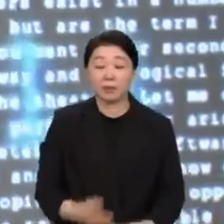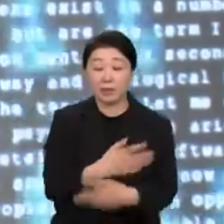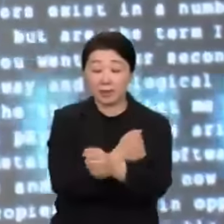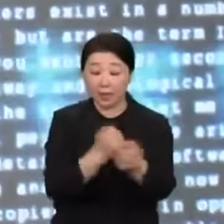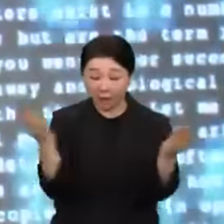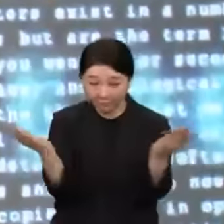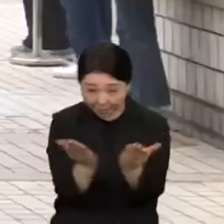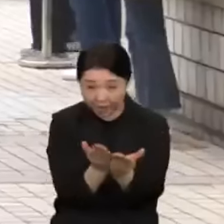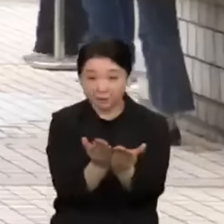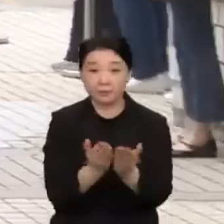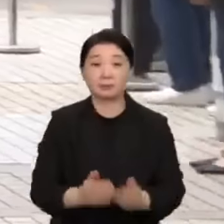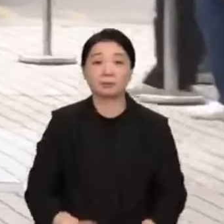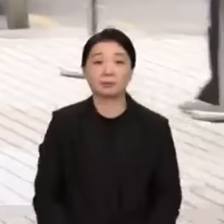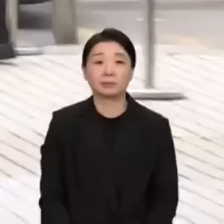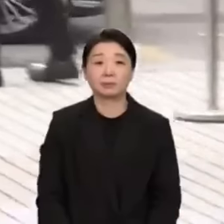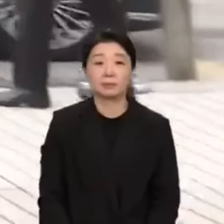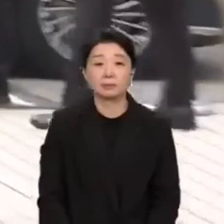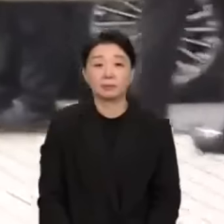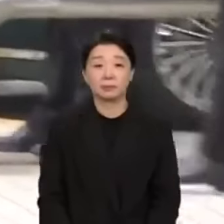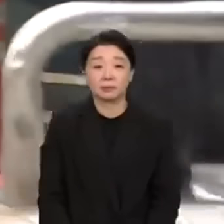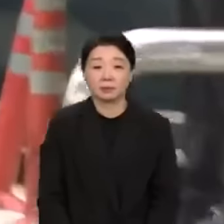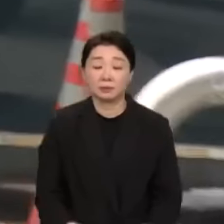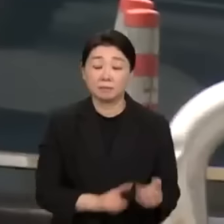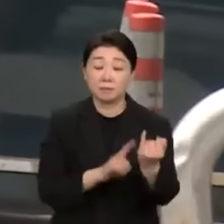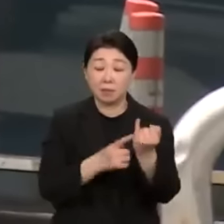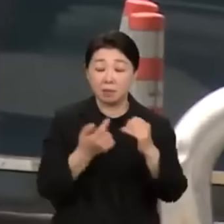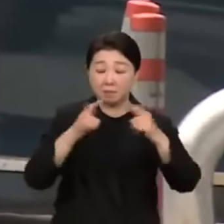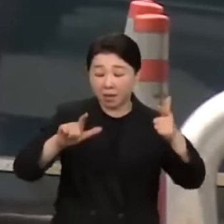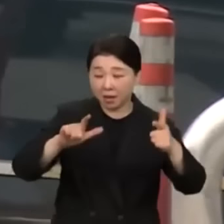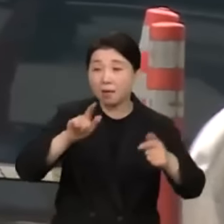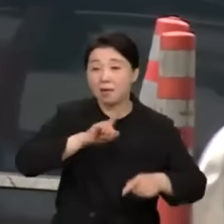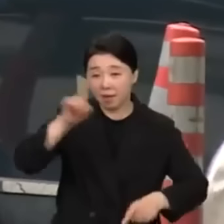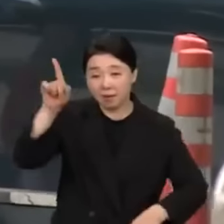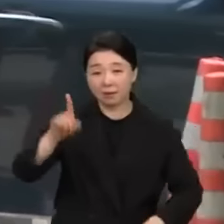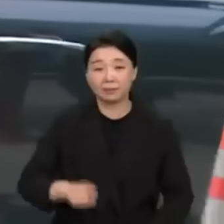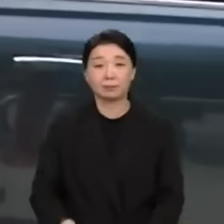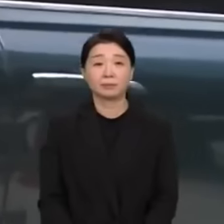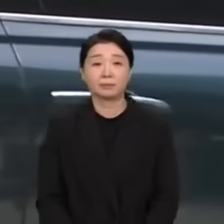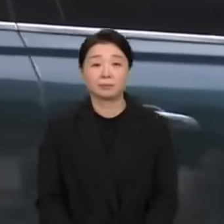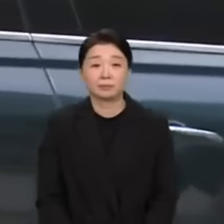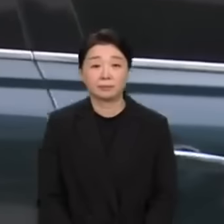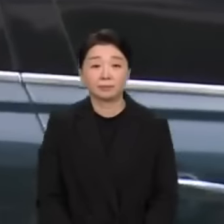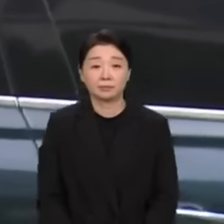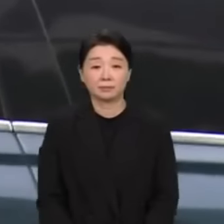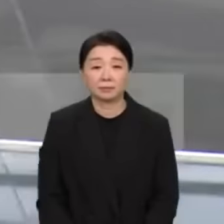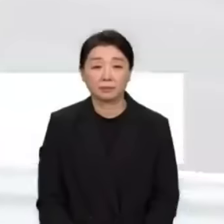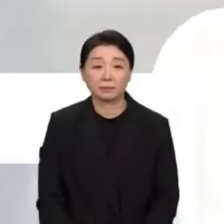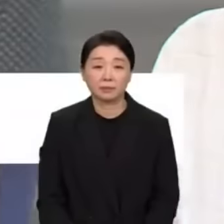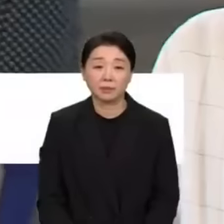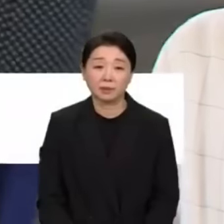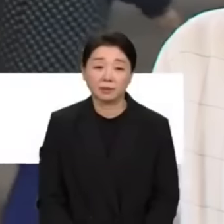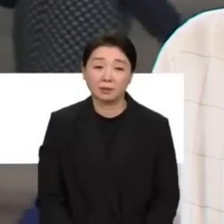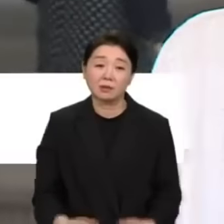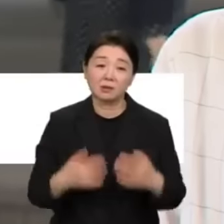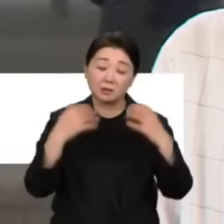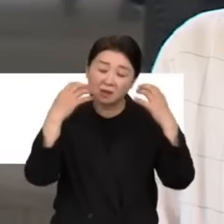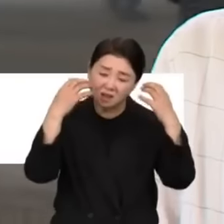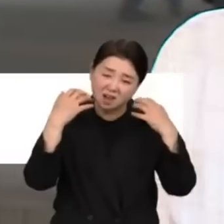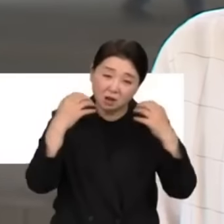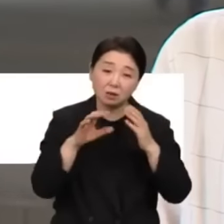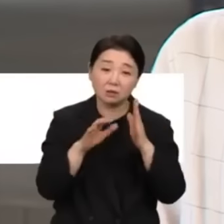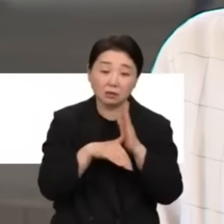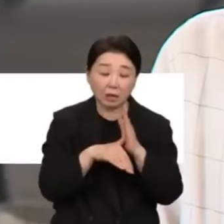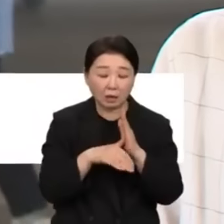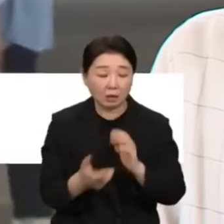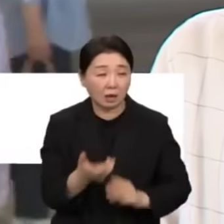적법하게 끝났다고 본 겁니다. 노관장 측은 항소 여부를 검토하겠다고 했습니다. 뭐 이렇게 더운 무더위에 어디로 갈 데가 정해지지